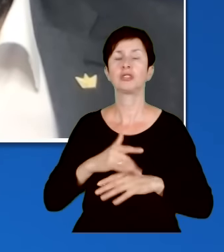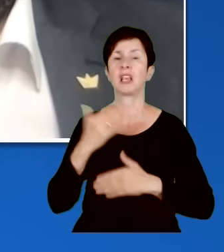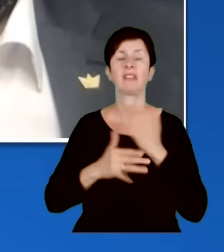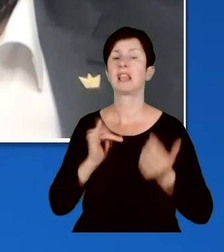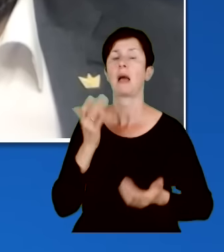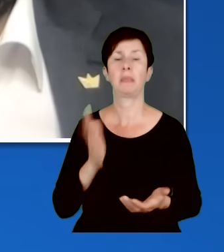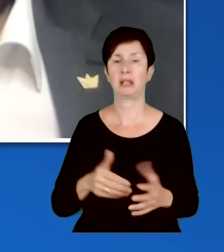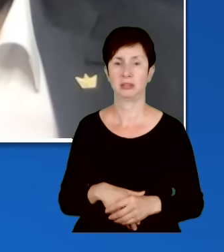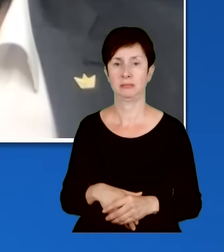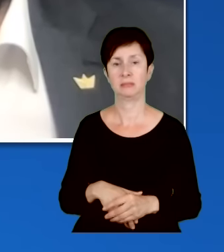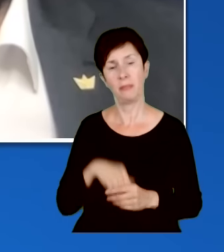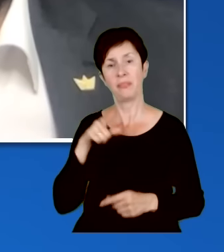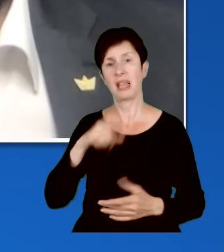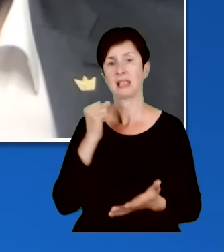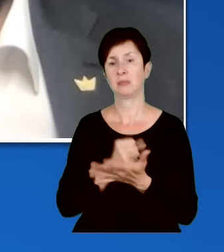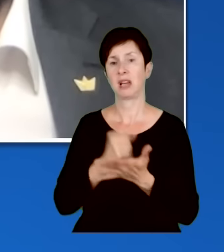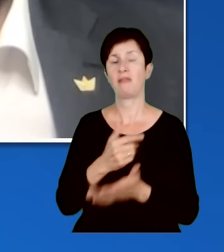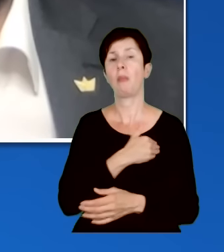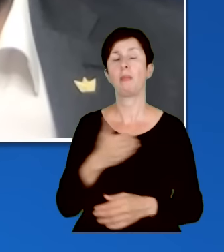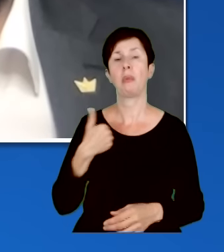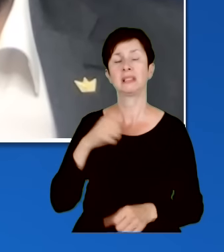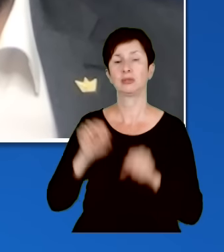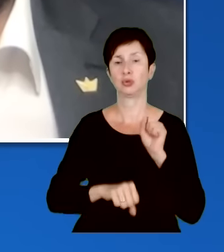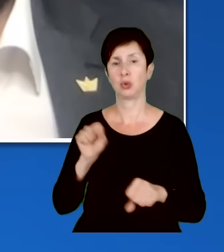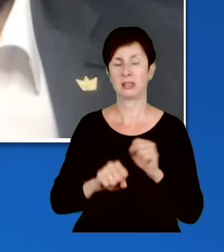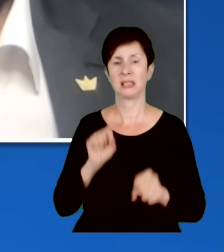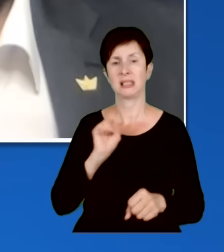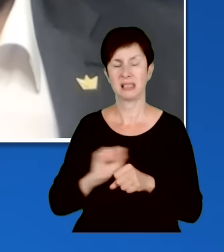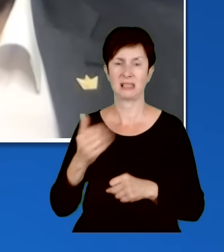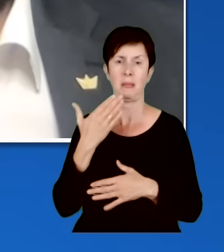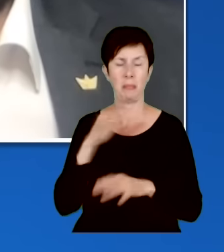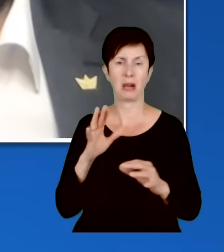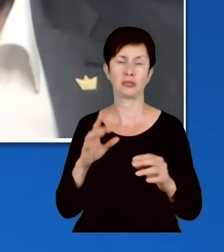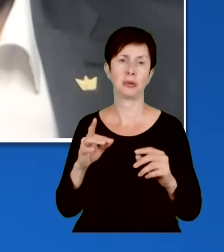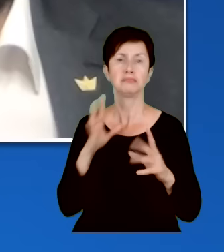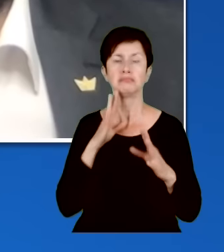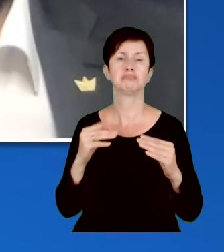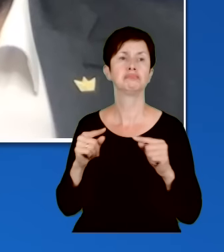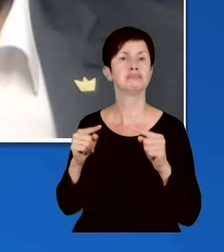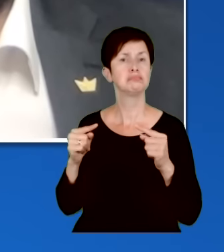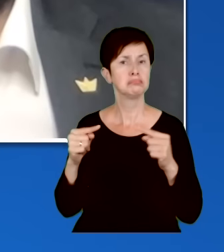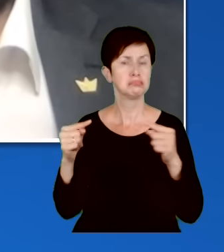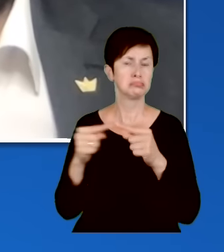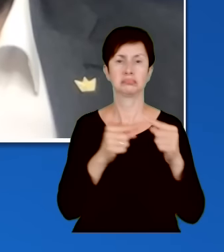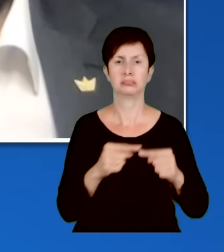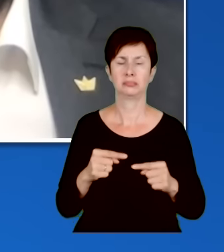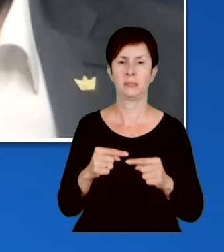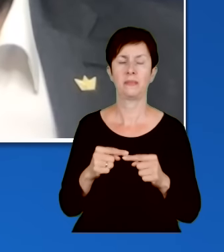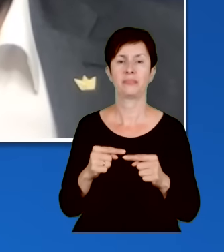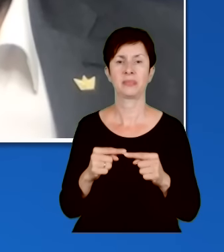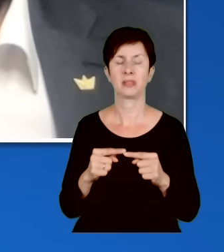jednej sprawie polskie orzecznictwo jest bardzo spójne można powiedzieć że od wszystkich wielkich